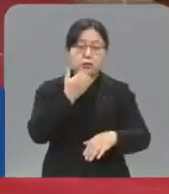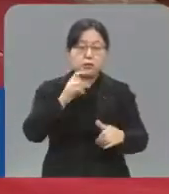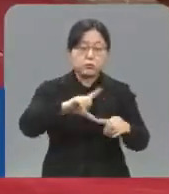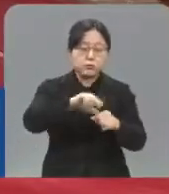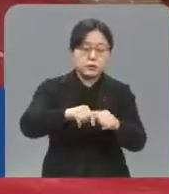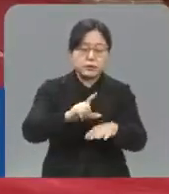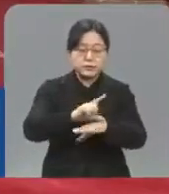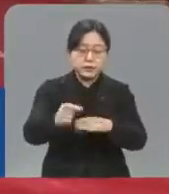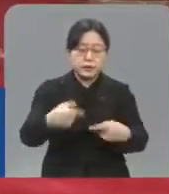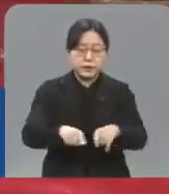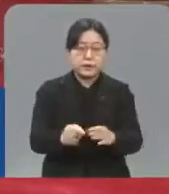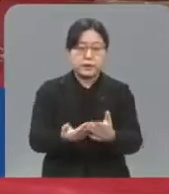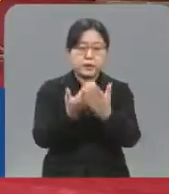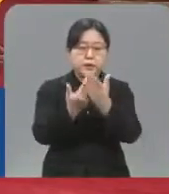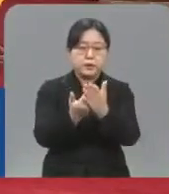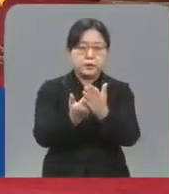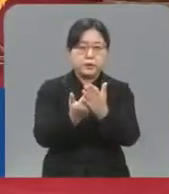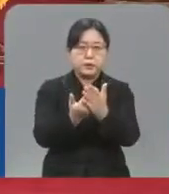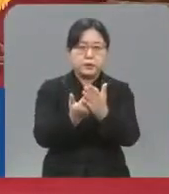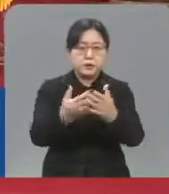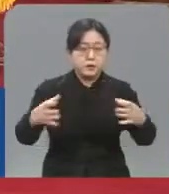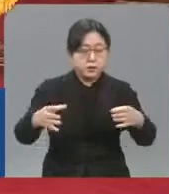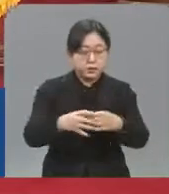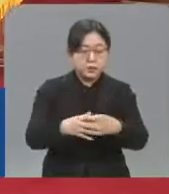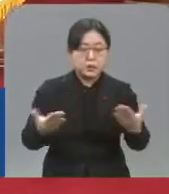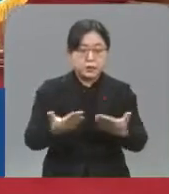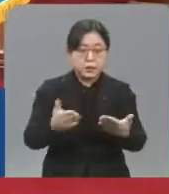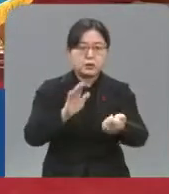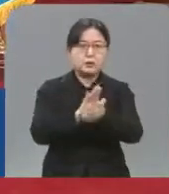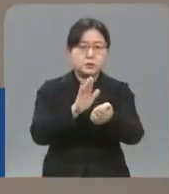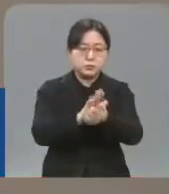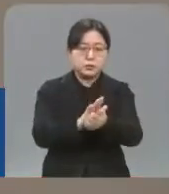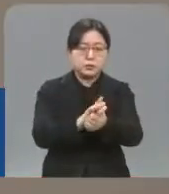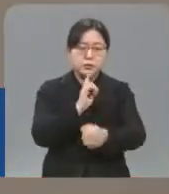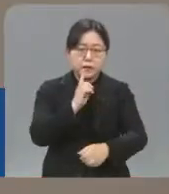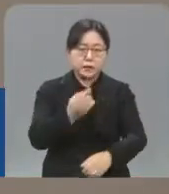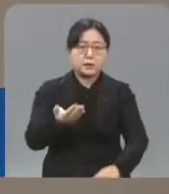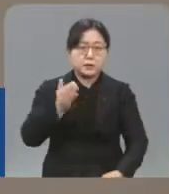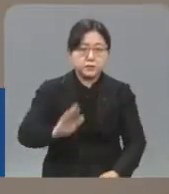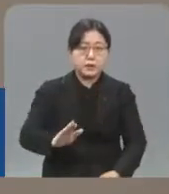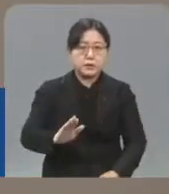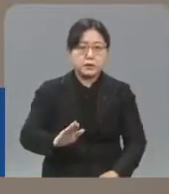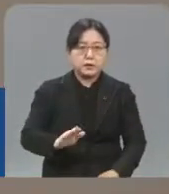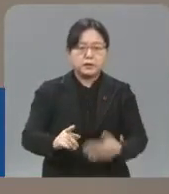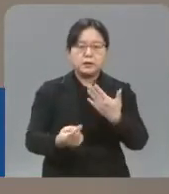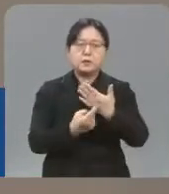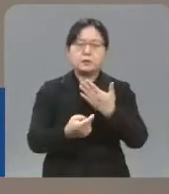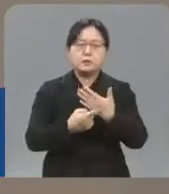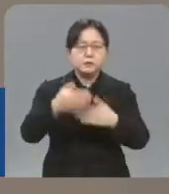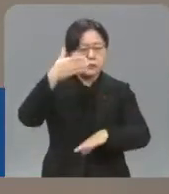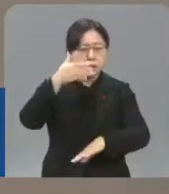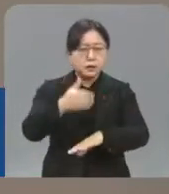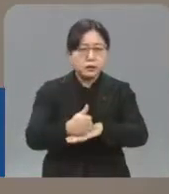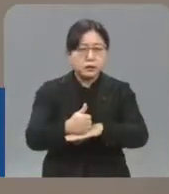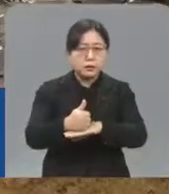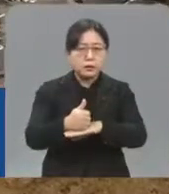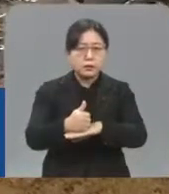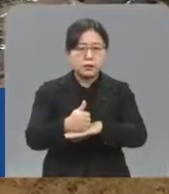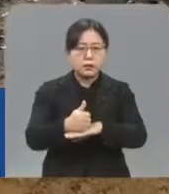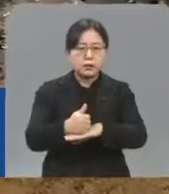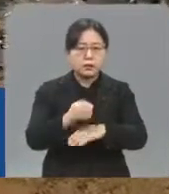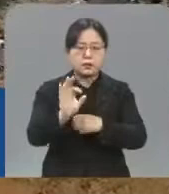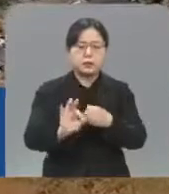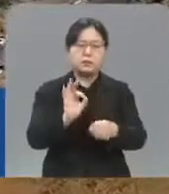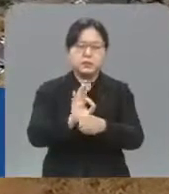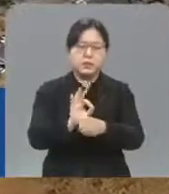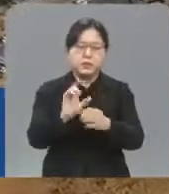상생 발전을 위해 초광역 협력 사업에 대한 지원을 아끼지 않겠다고 말했지만 가시적인 성과가 나타나기까지는 최소